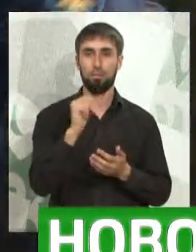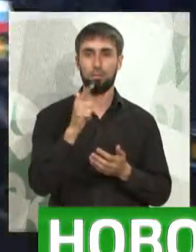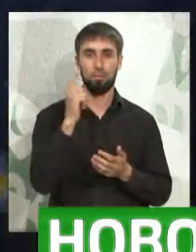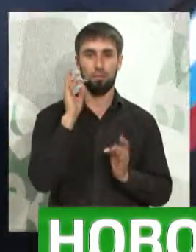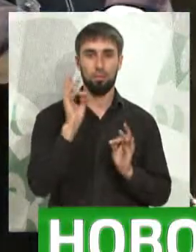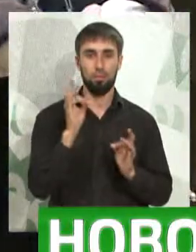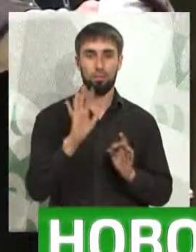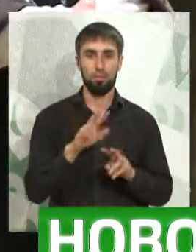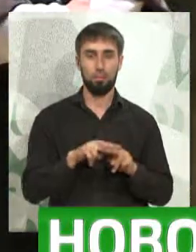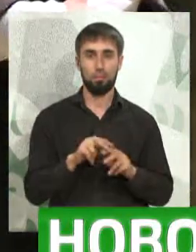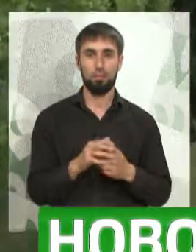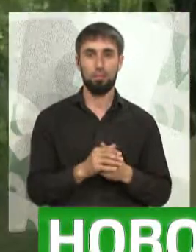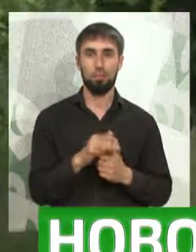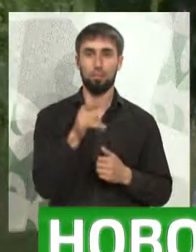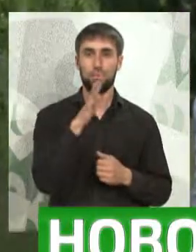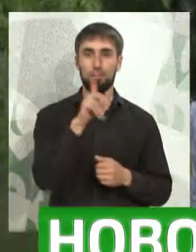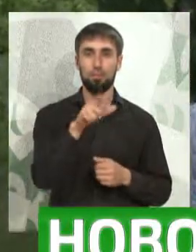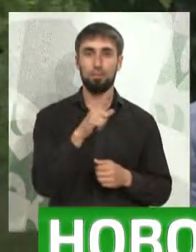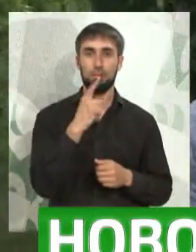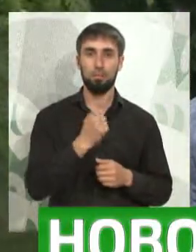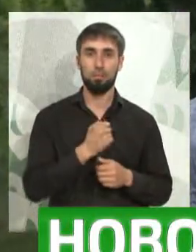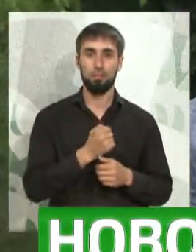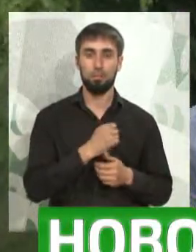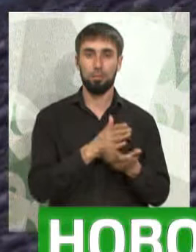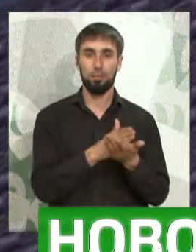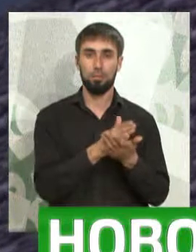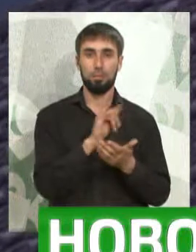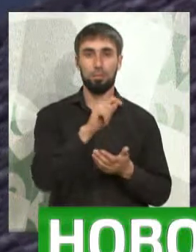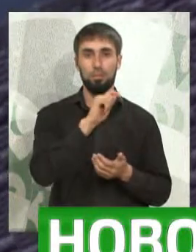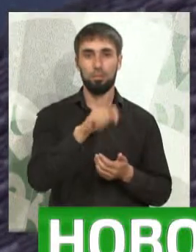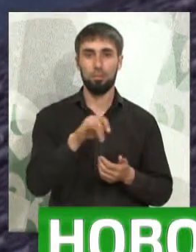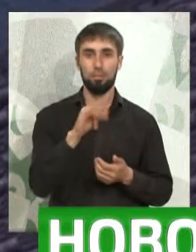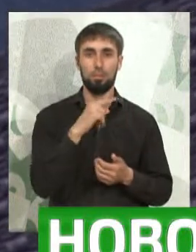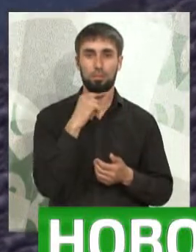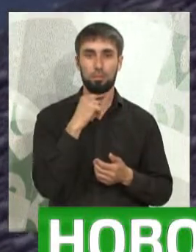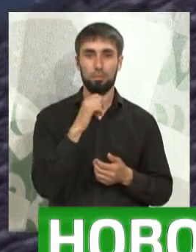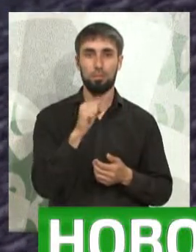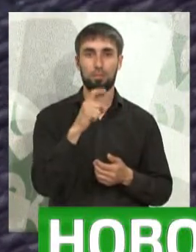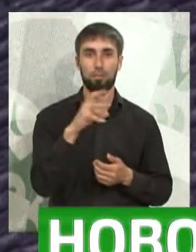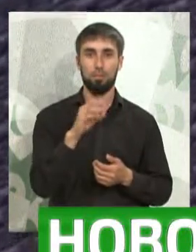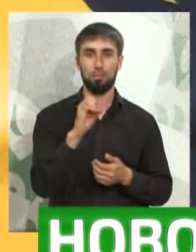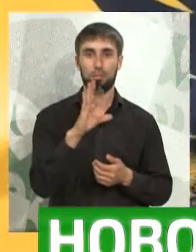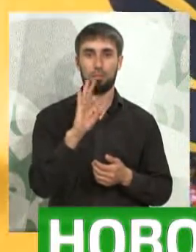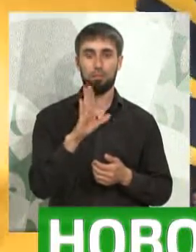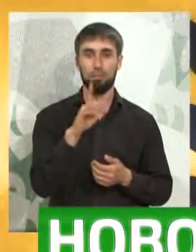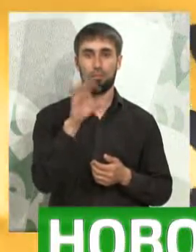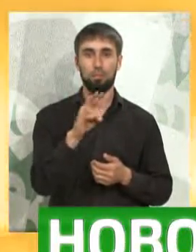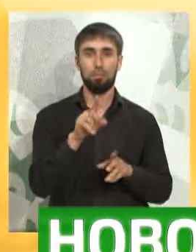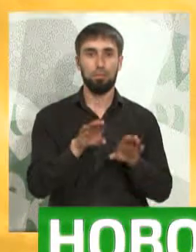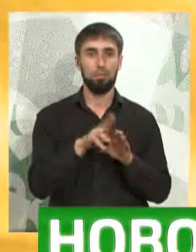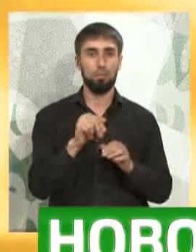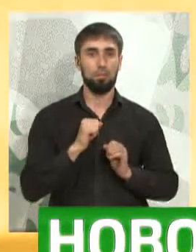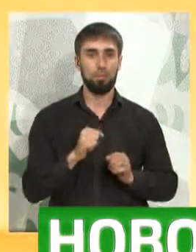теперь уже отслуживших и вернувшихся на свою малую родину солдат, среди которых и Ахмет Евлоев. Он, как и эти герои